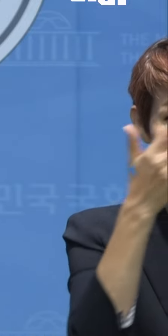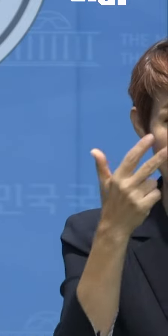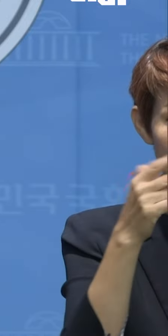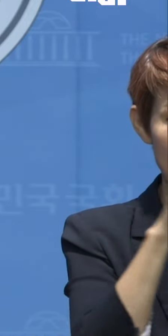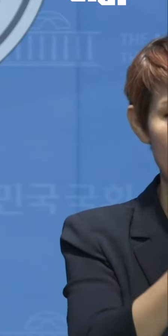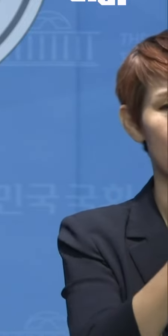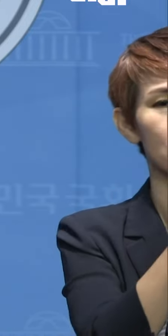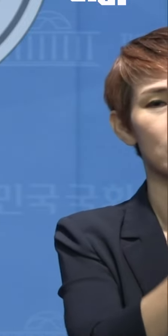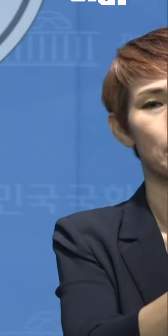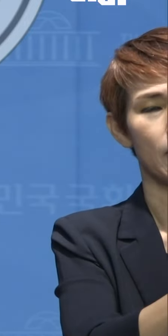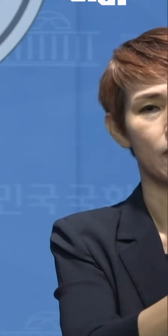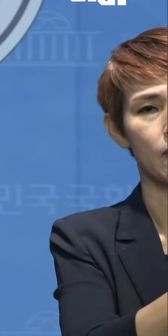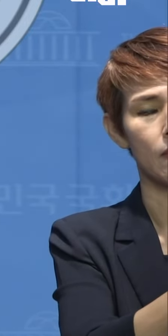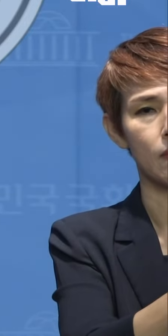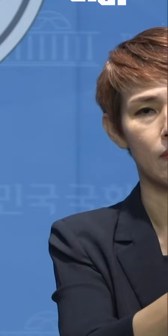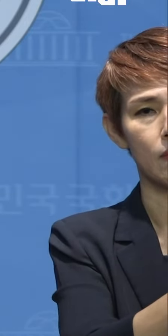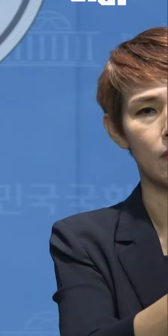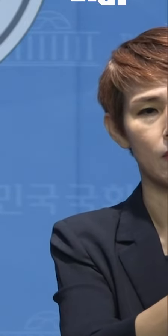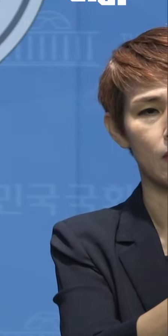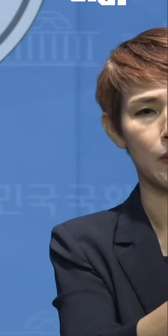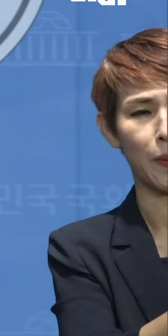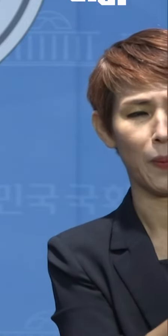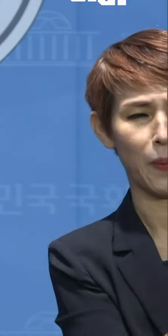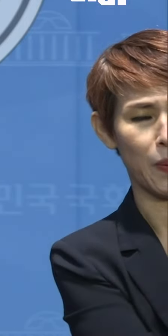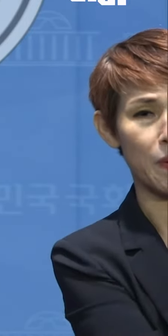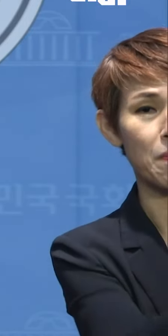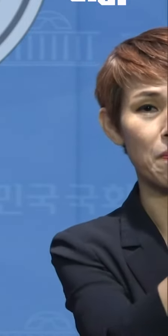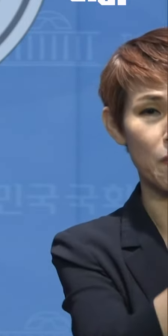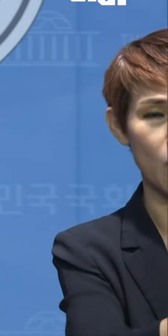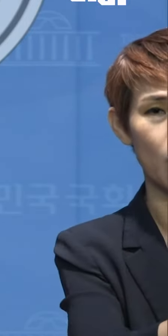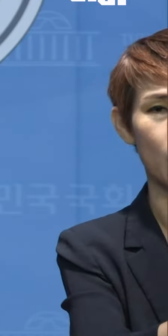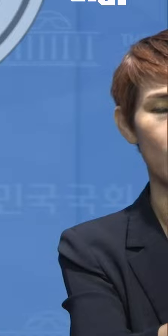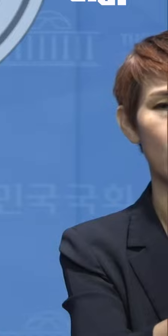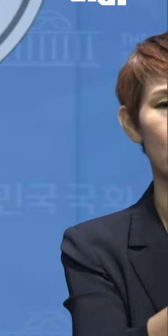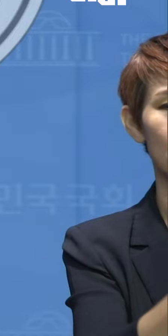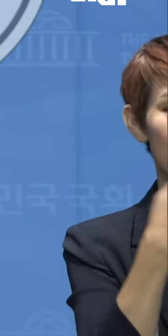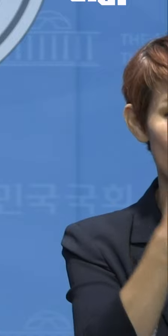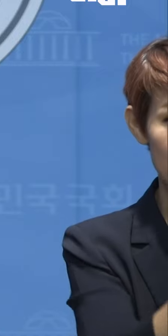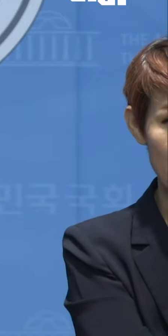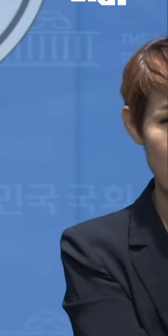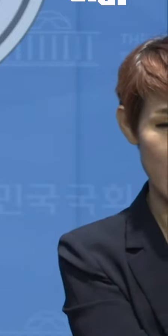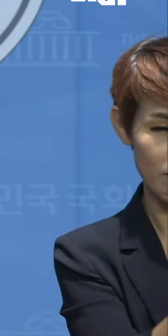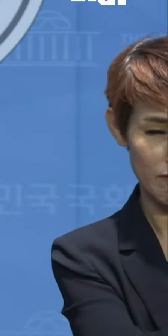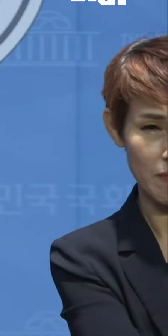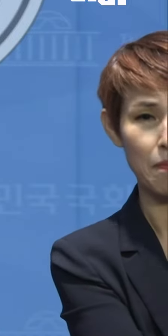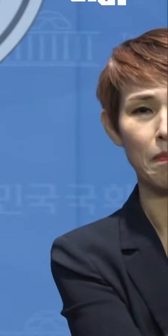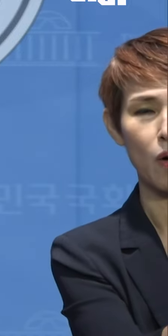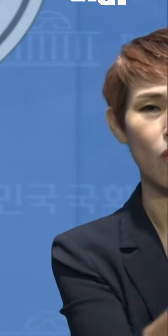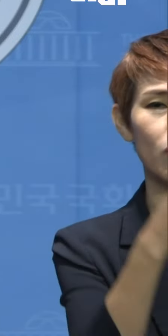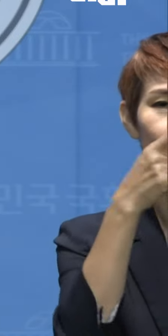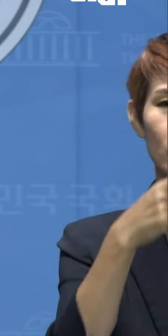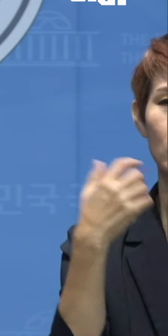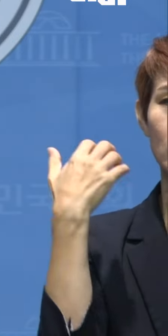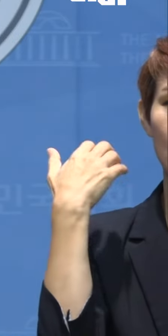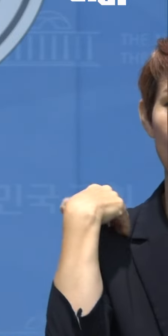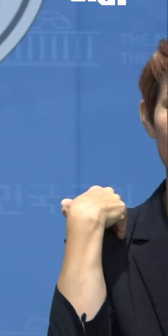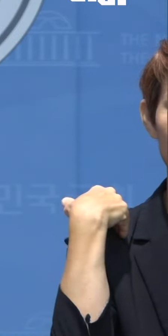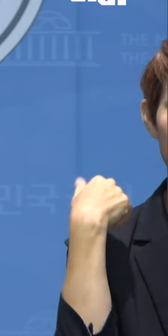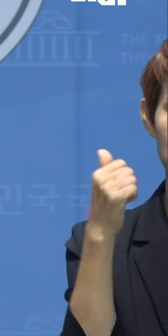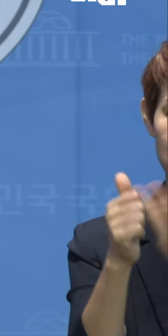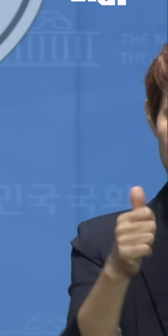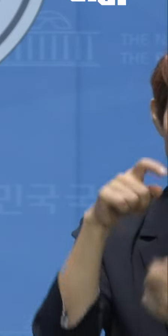결과로 이어질 더불어민주당의 파산을 막고 윤성 정부를 탄핵하기 위한